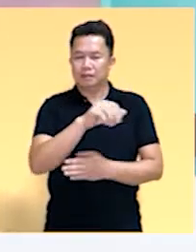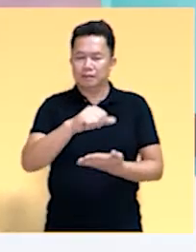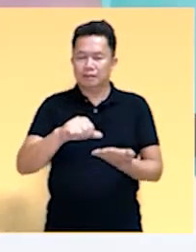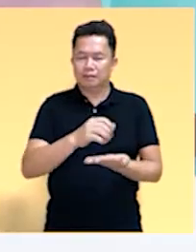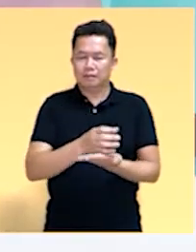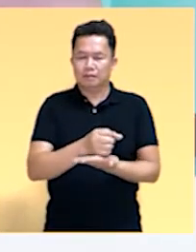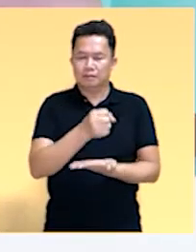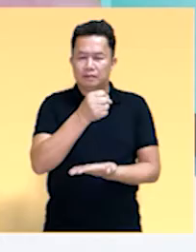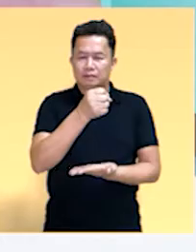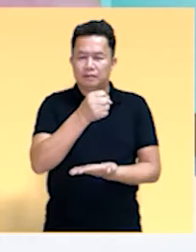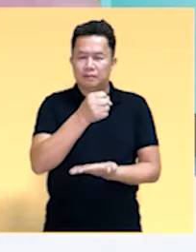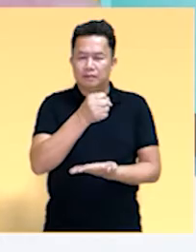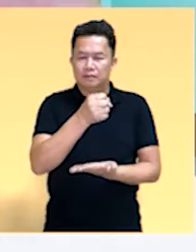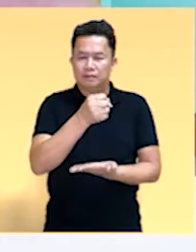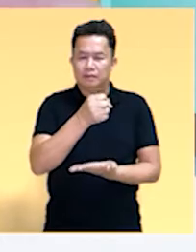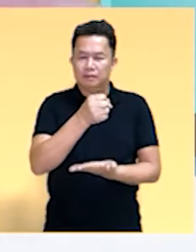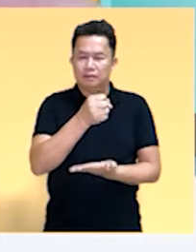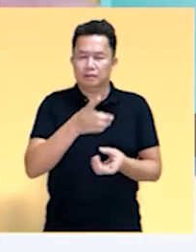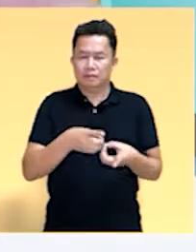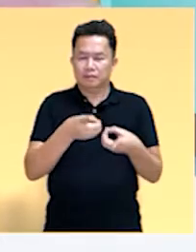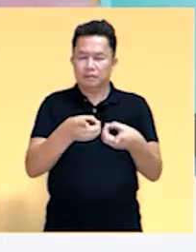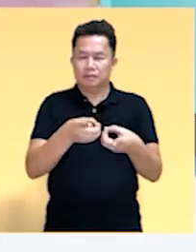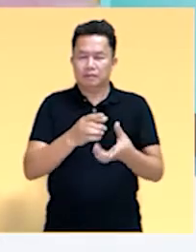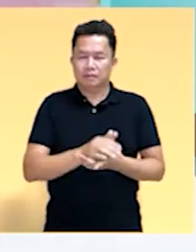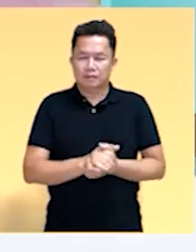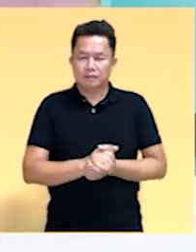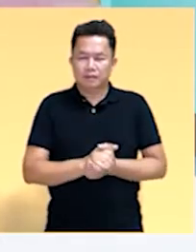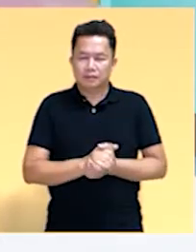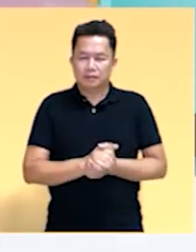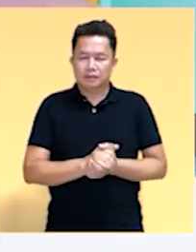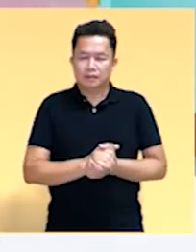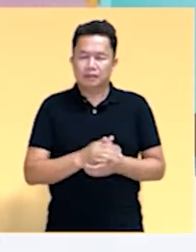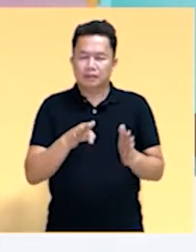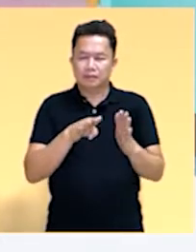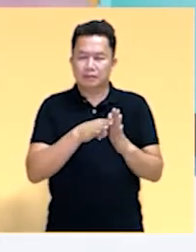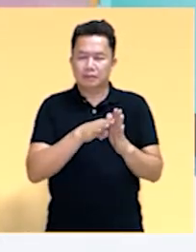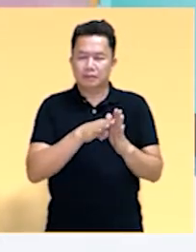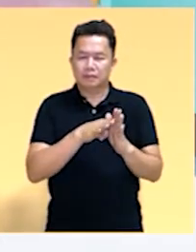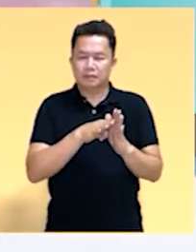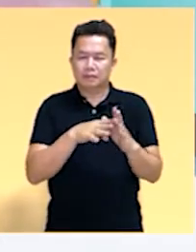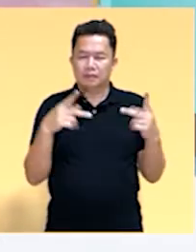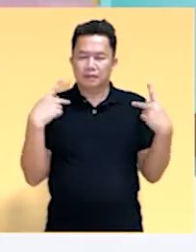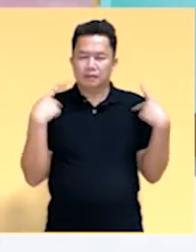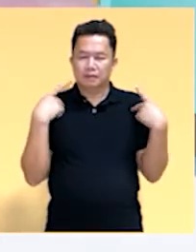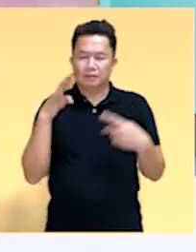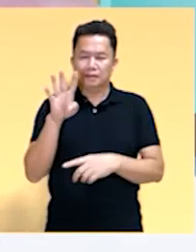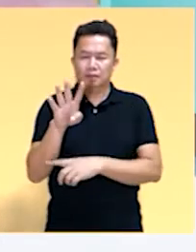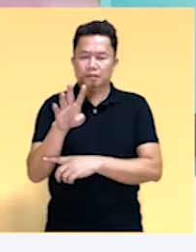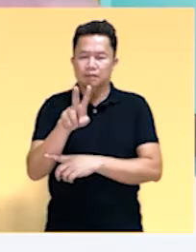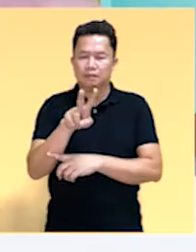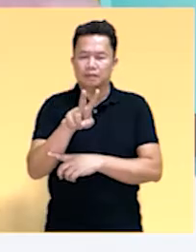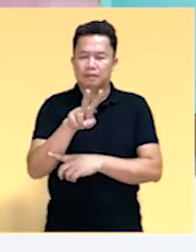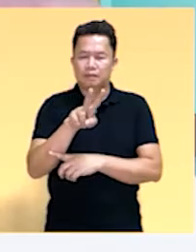6,375 na alcohol bottles bilang donasyon. Ang barangay ay may